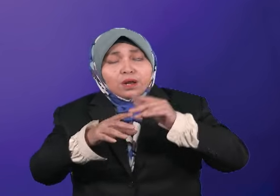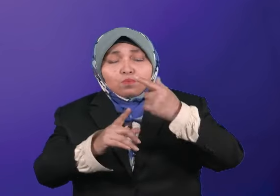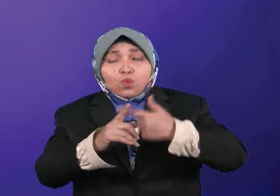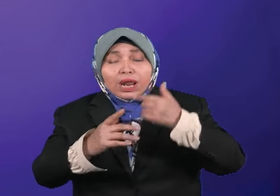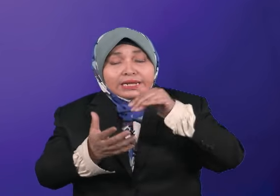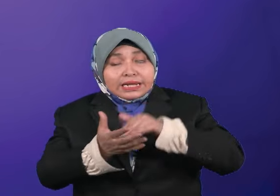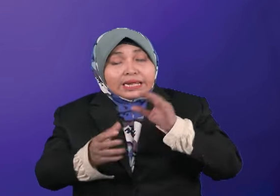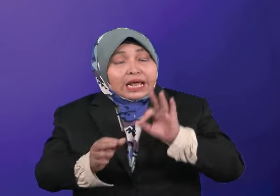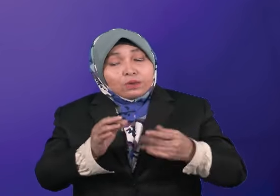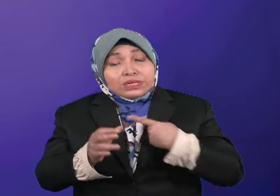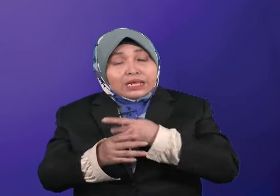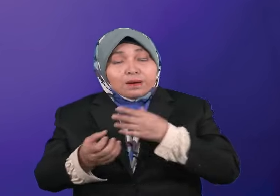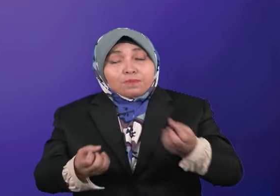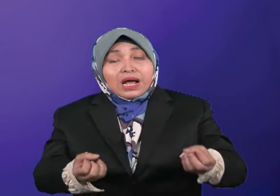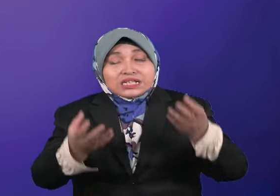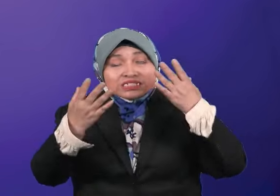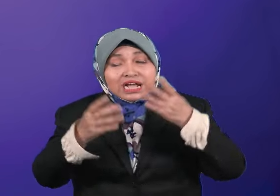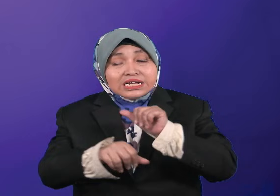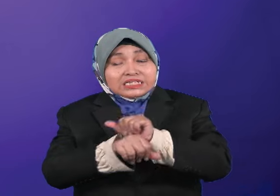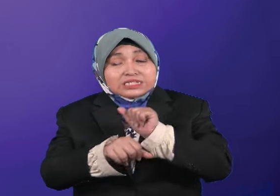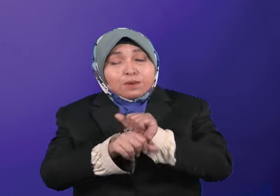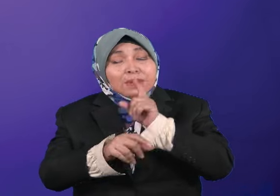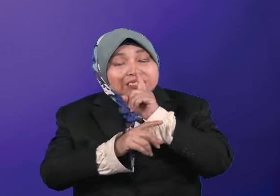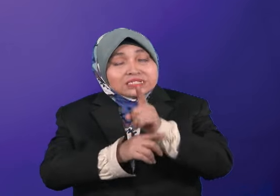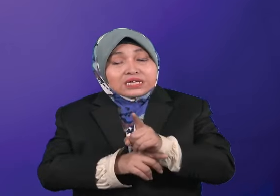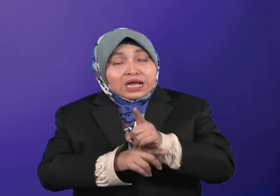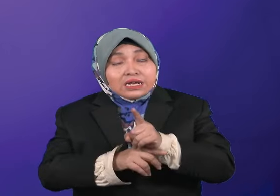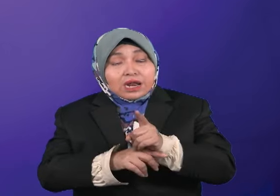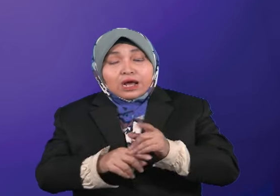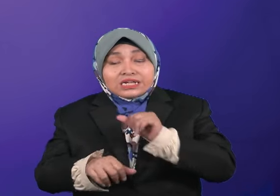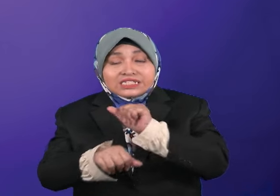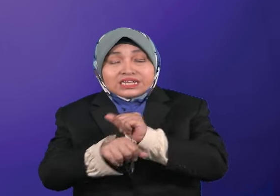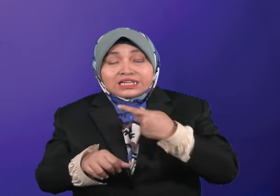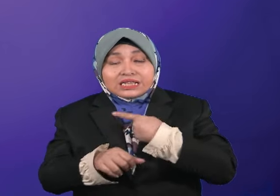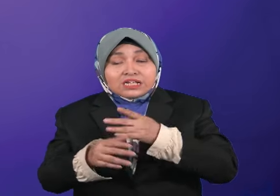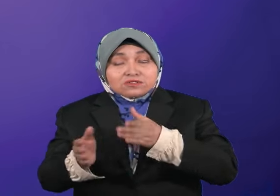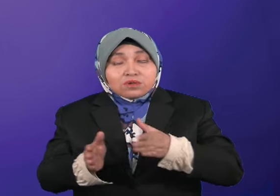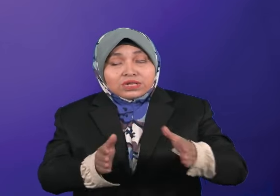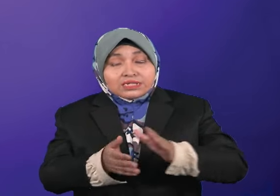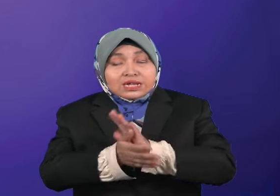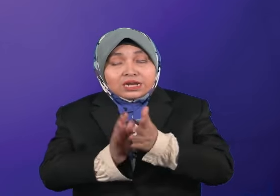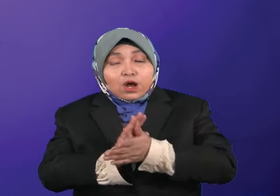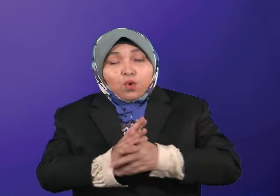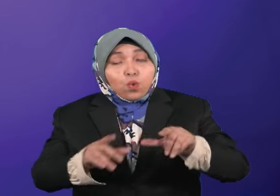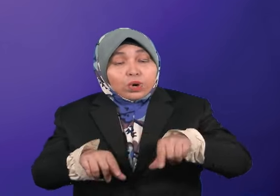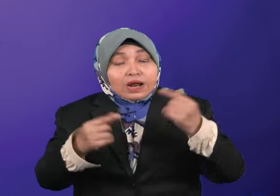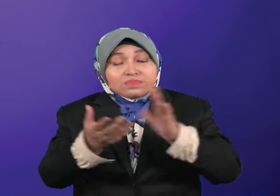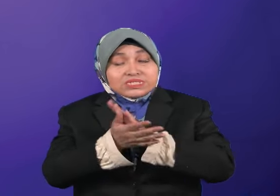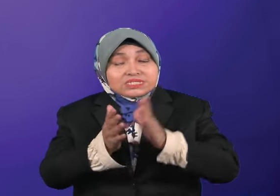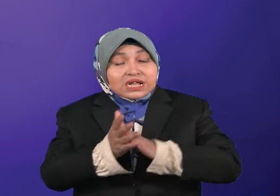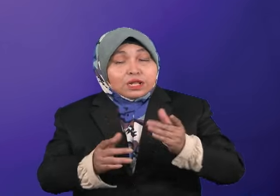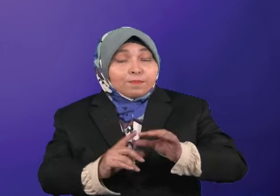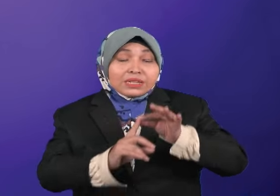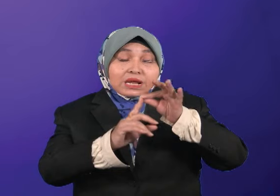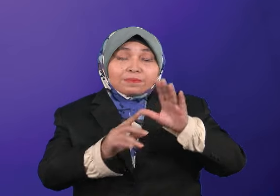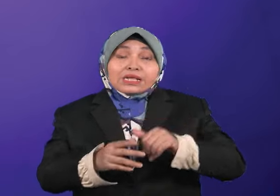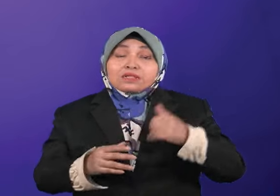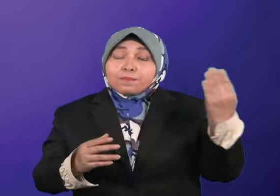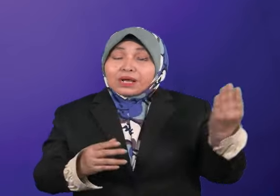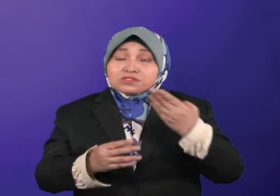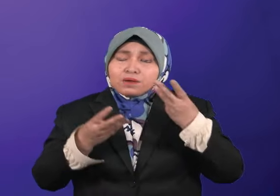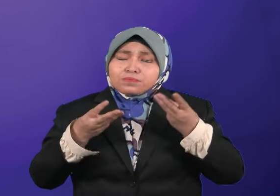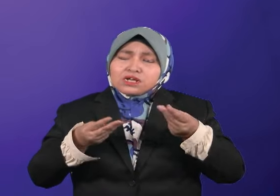kita ada banyak kerja, pastikan kerja kita disusun agar Quran menjadi keutamaan pada bulan Ramadan. Dan yang ketiga, melazimi